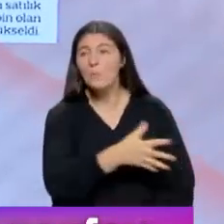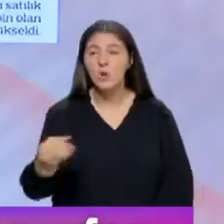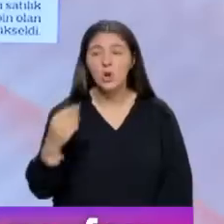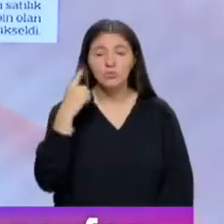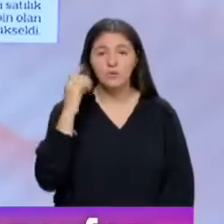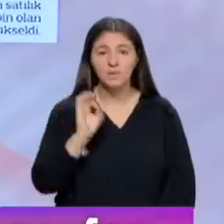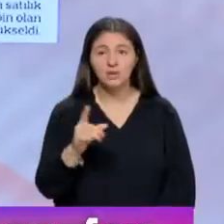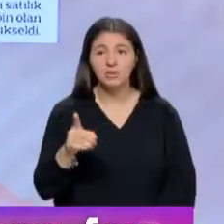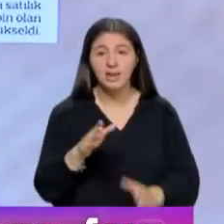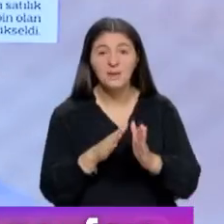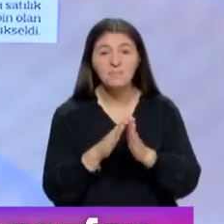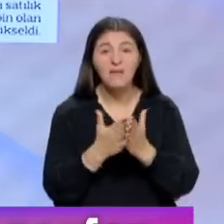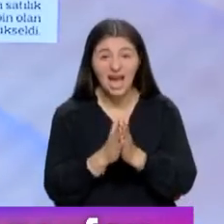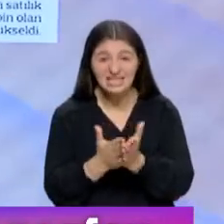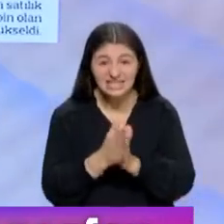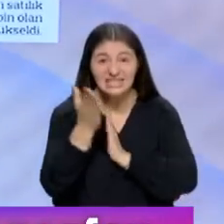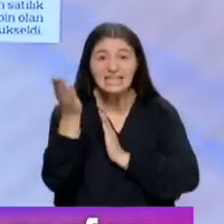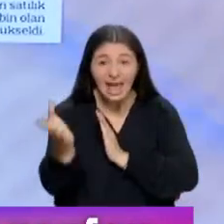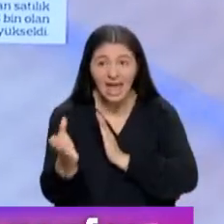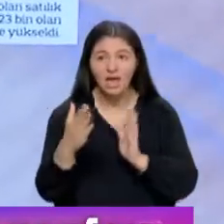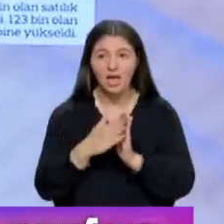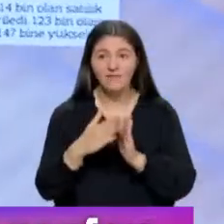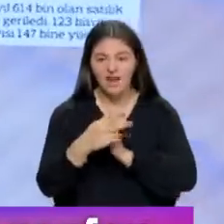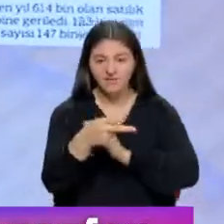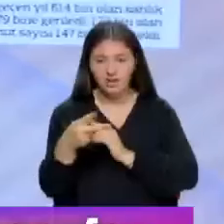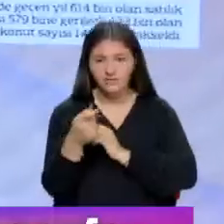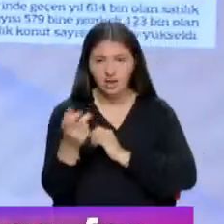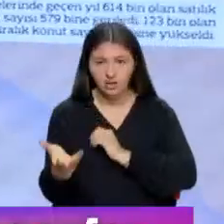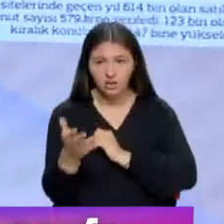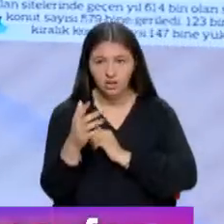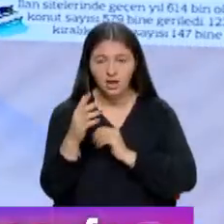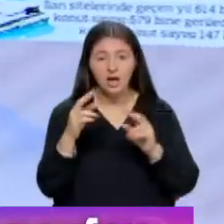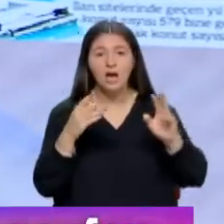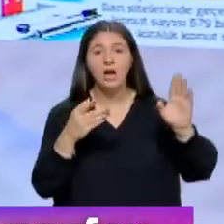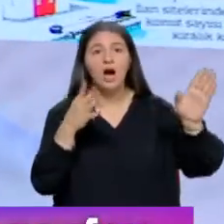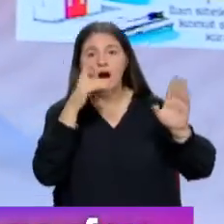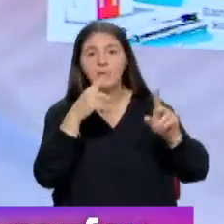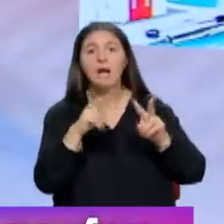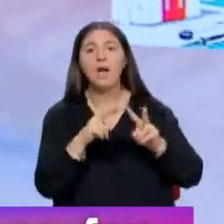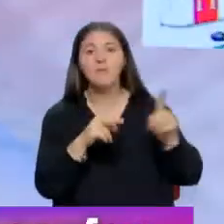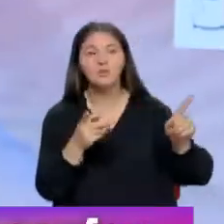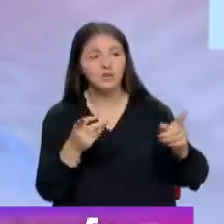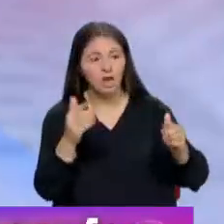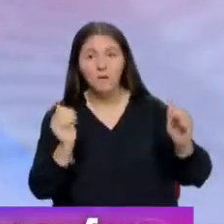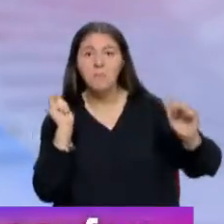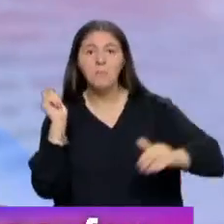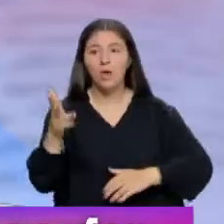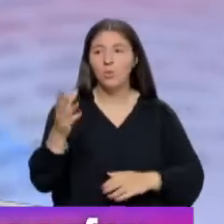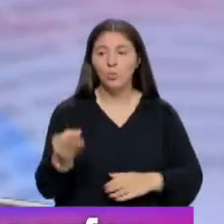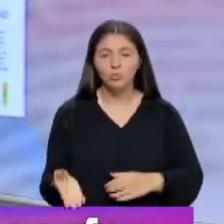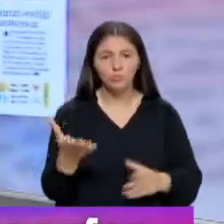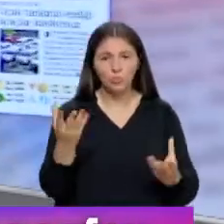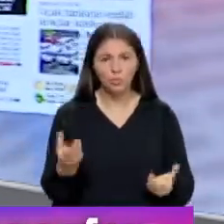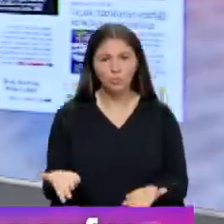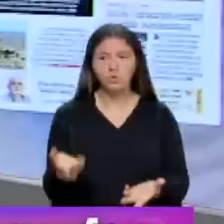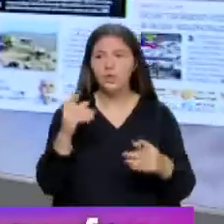duymaya başladık Mersin'de evlerin villaların fiyatları miami'yi sollamış Hani ne oldu da bu oldu